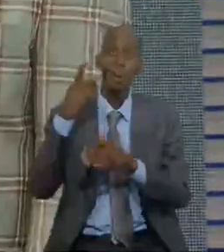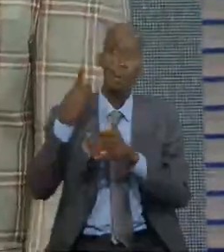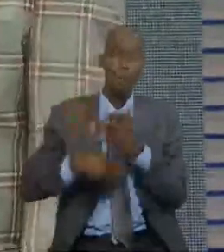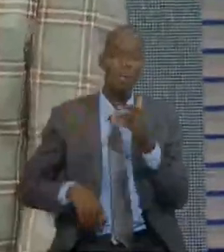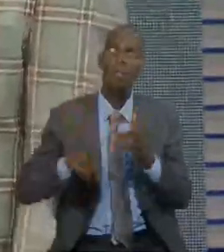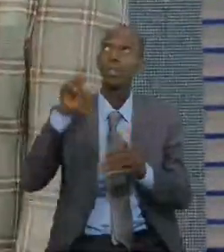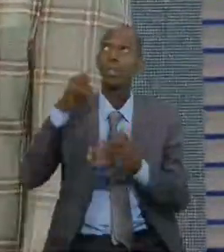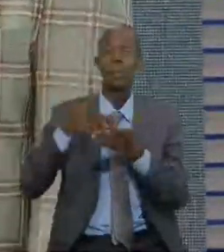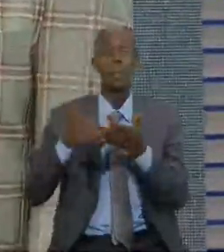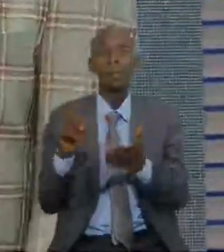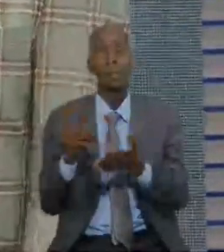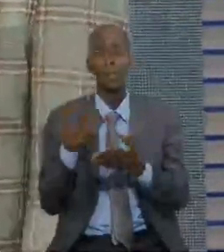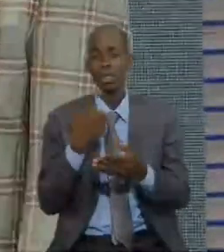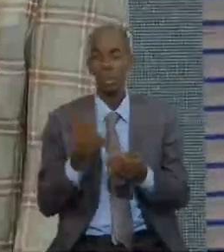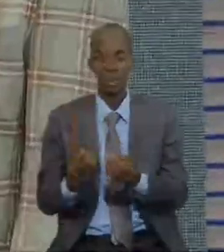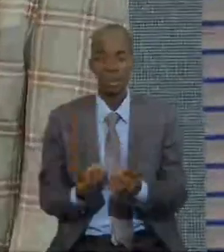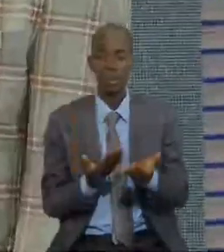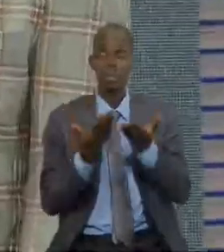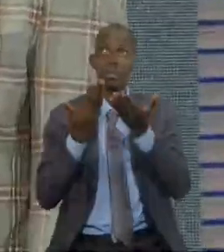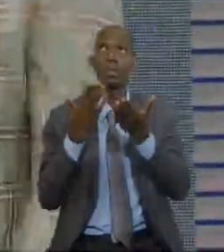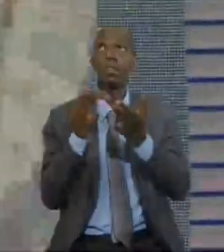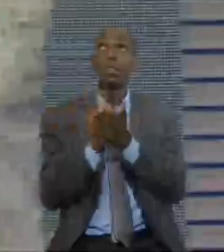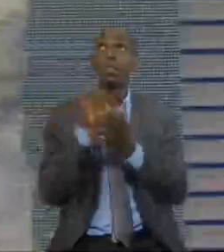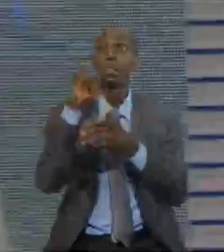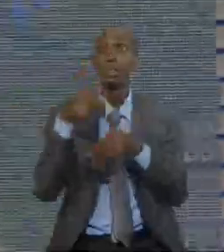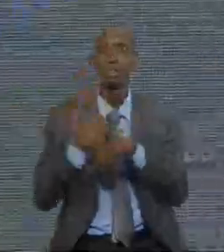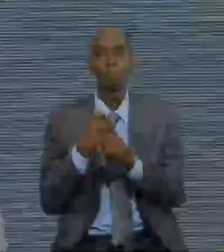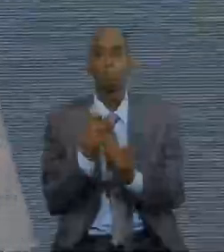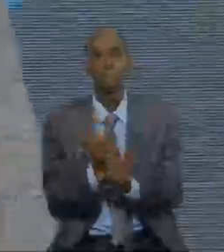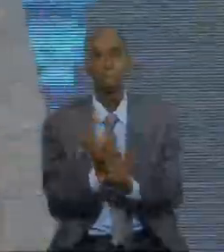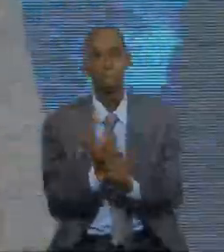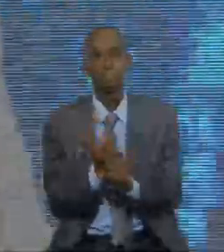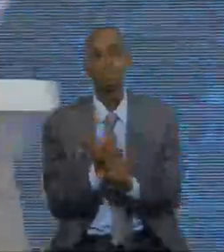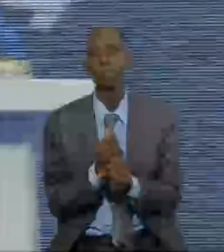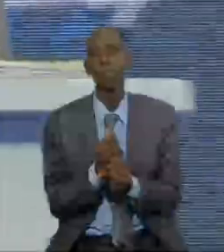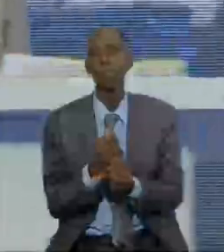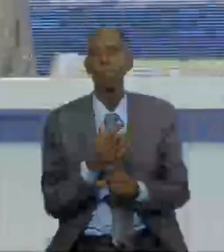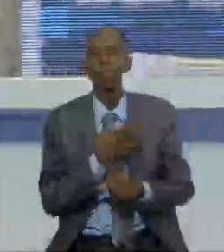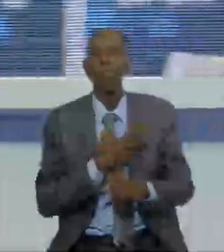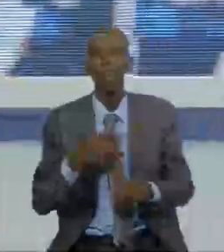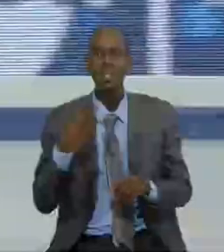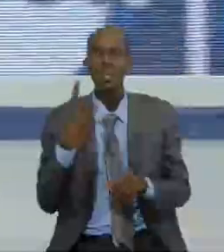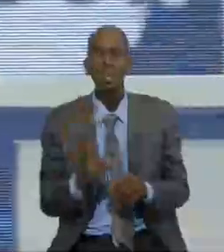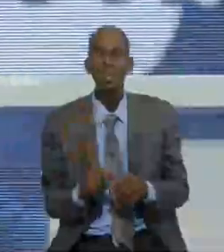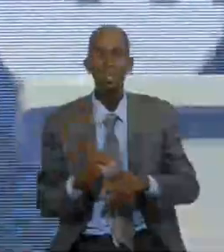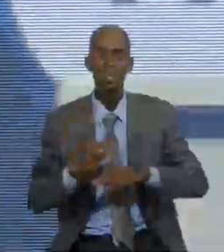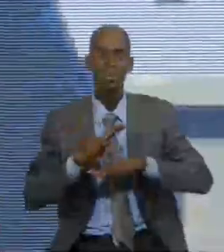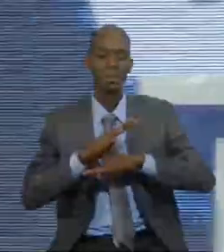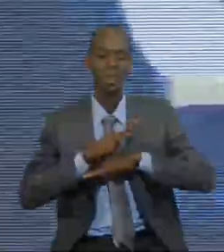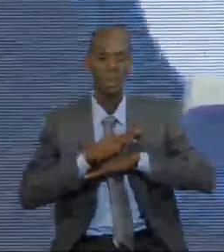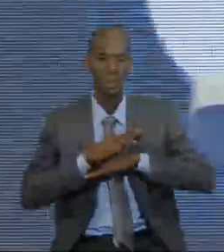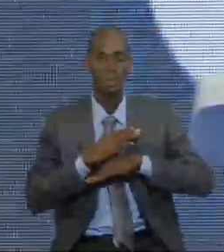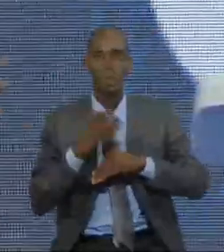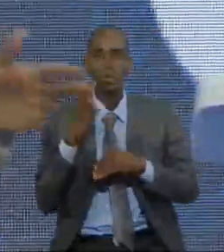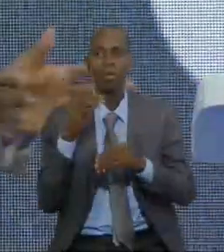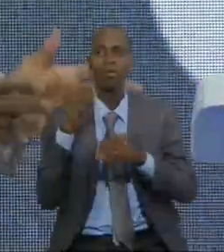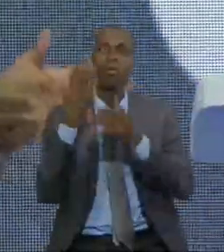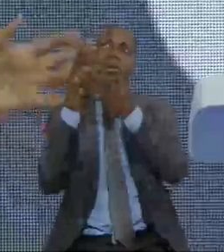ce soir le prix qu'il a payé le sacrifice qu'il a fait